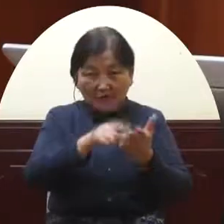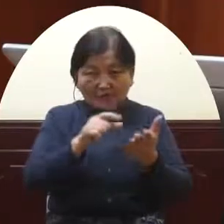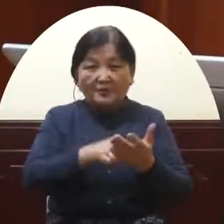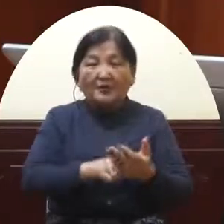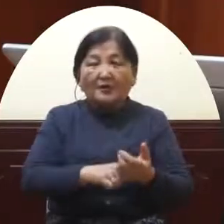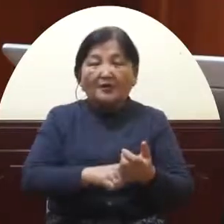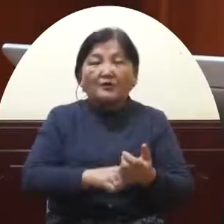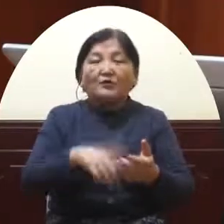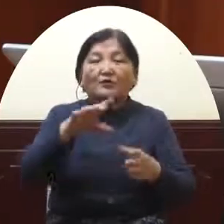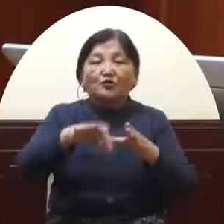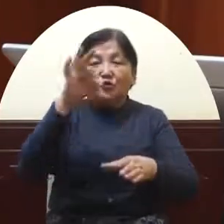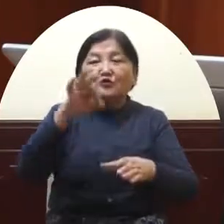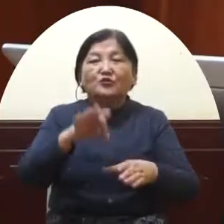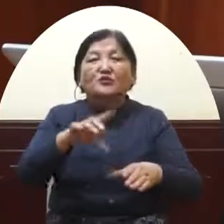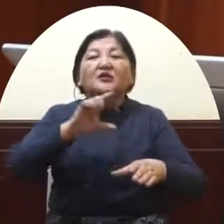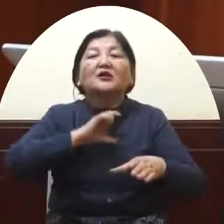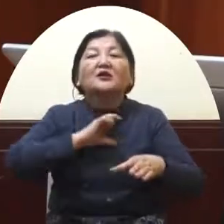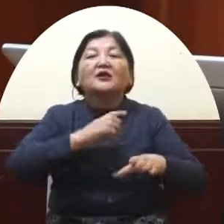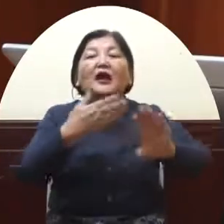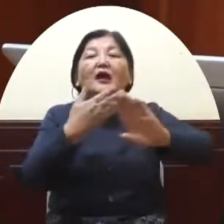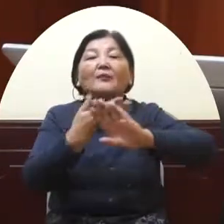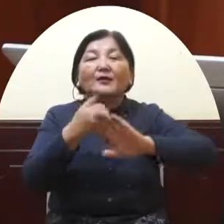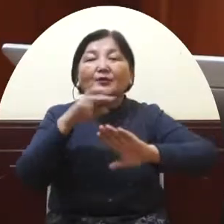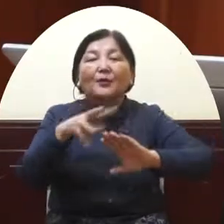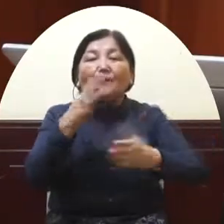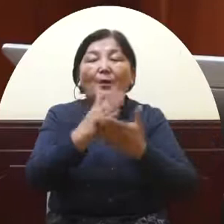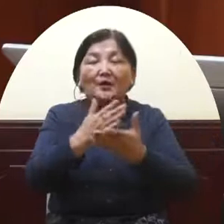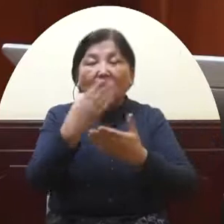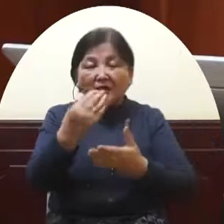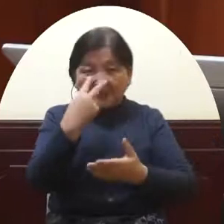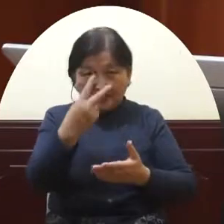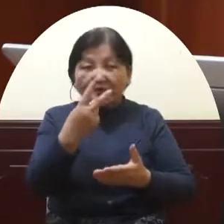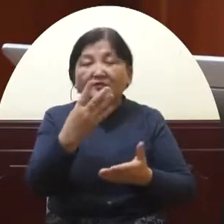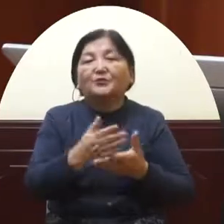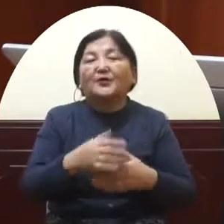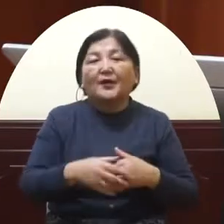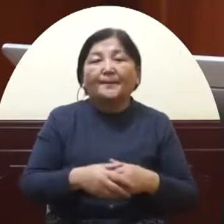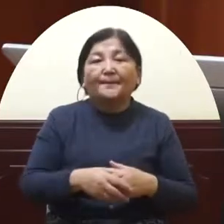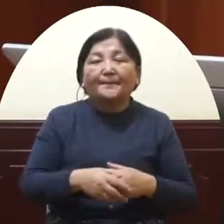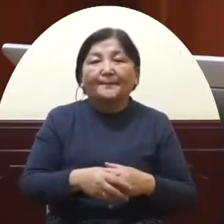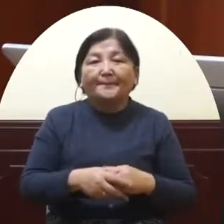сонгогчдын эрх хамгаалагдах юм байна гэдэг ийм үндэслэл логик харагдаж байна гэж.